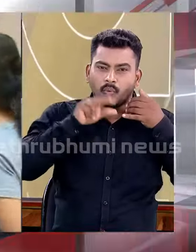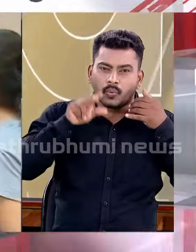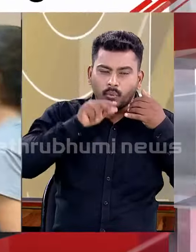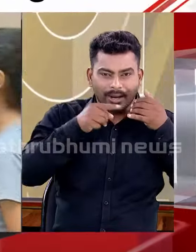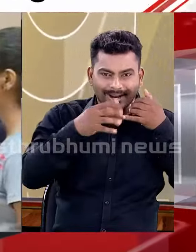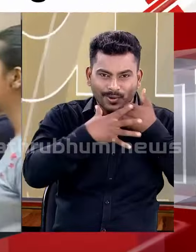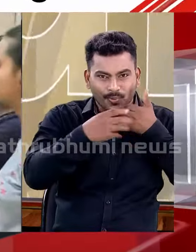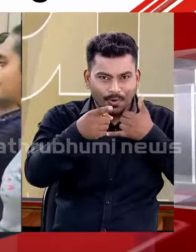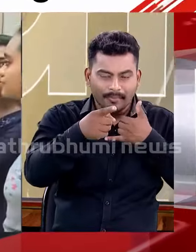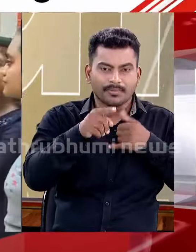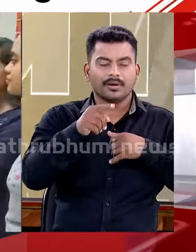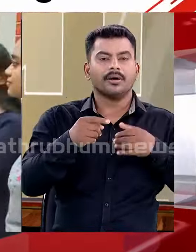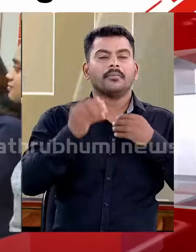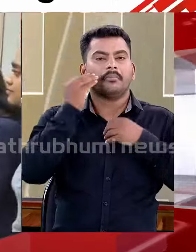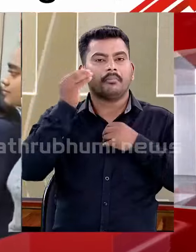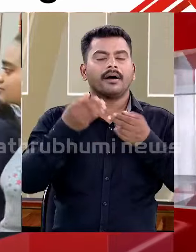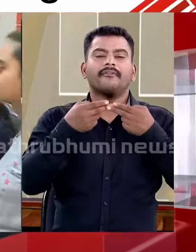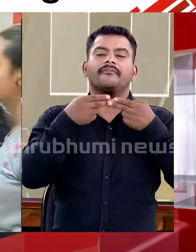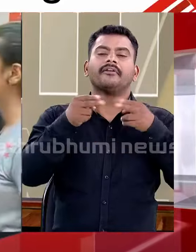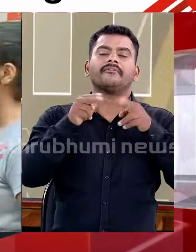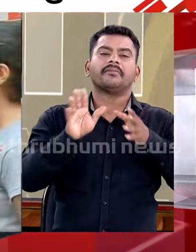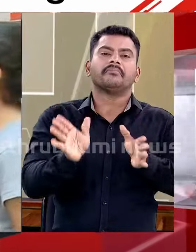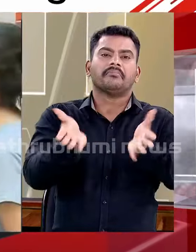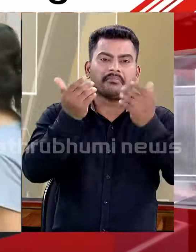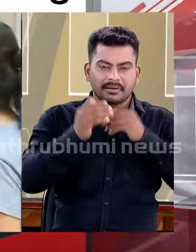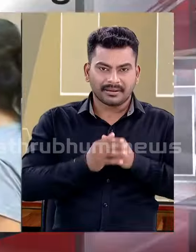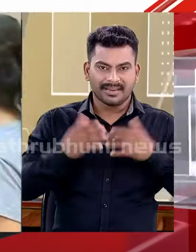പറഞ്ഞിരുന്നല്ലോ എന്നുള്ള കാര്യമാണ് മന്ത്രിയുടെ ശ്രദ്ധയിൽപ്പെടുത്തിയത്. അപ്പോഴും മന്ത്രി